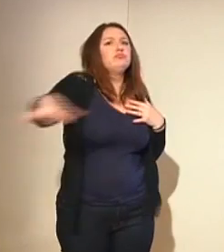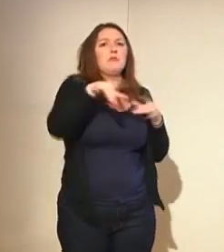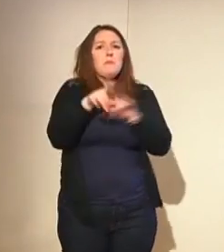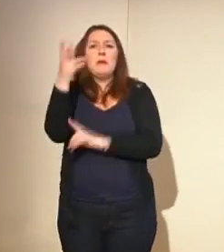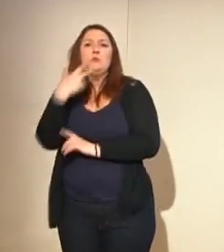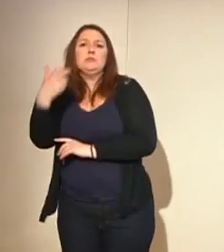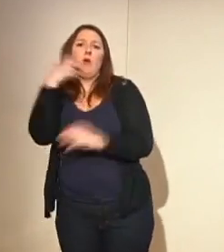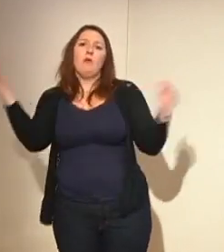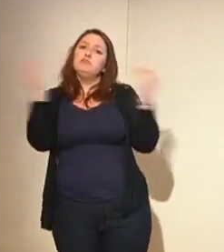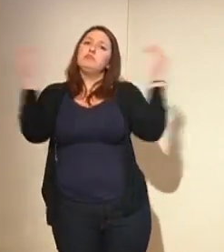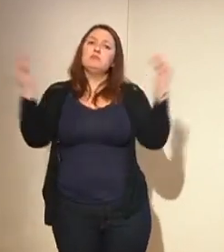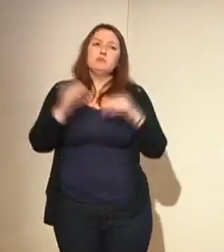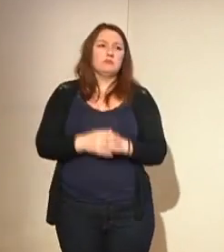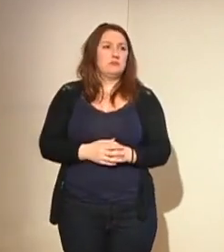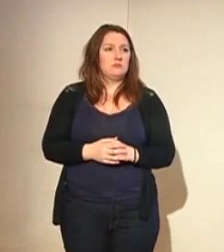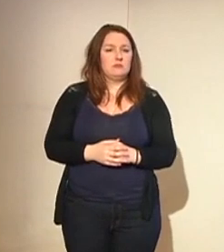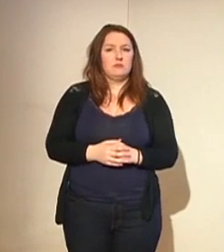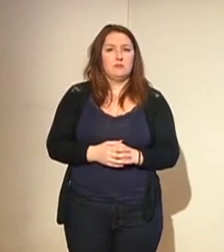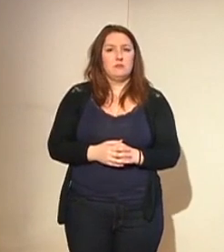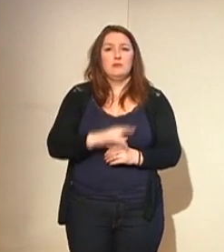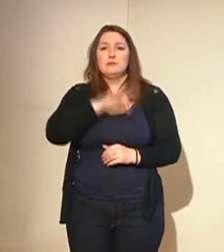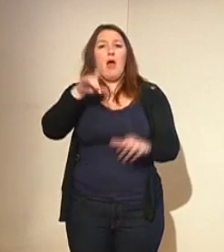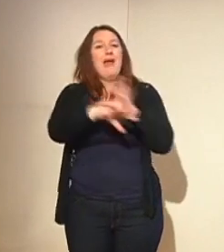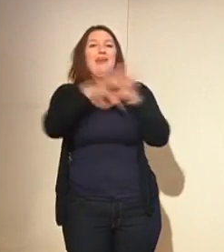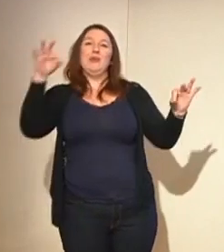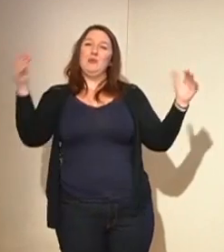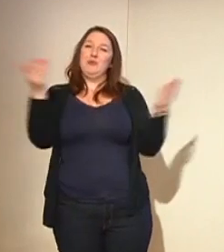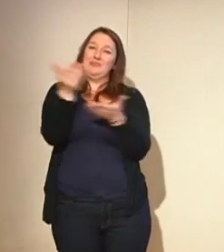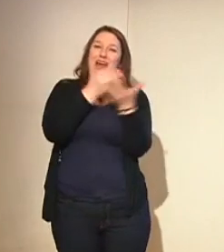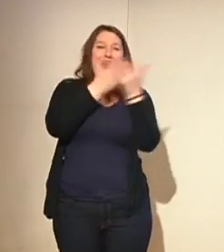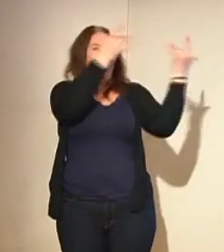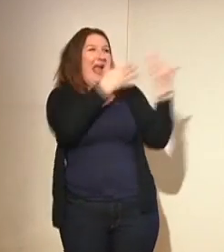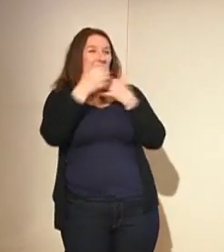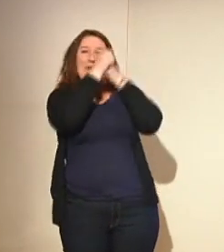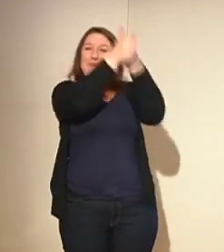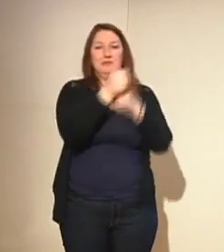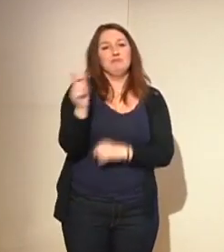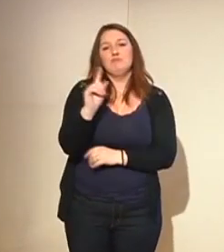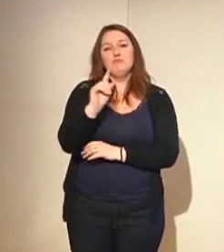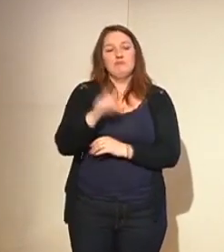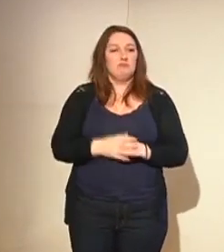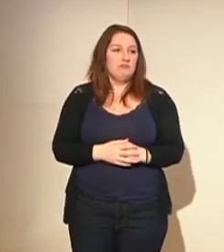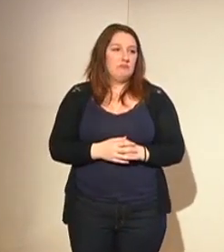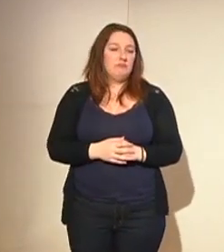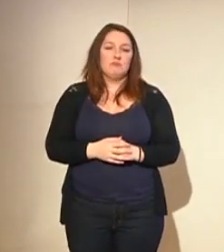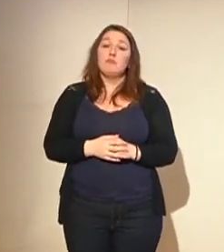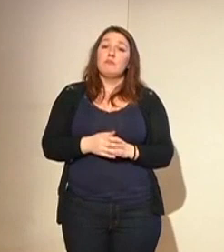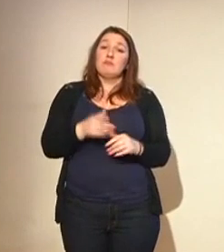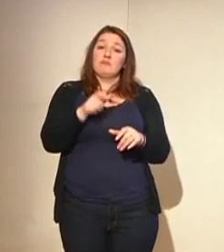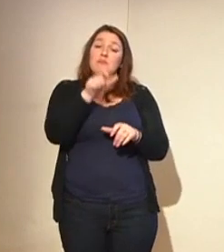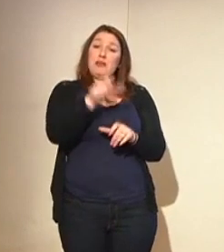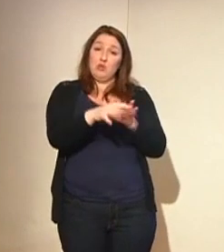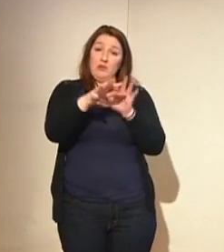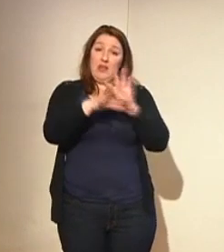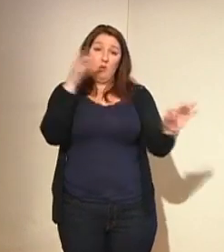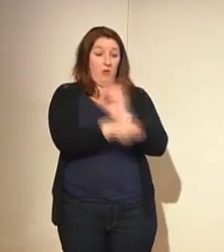concitoyens et non pas au salaire des élus une indemnité d'élu ne correspond pas à une valeur sur un